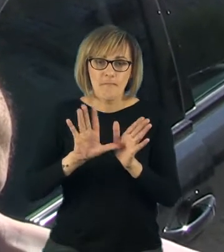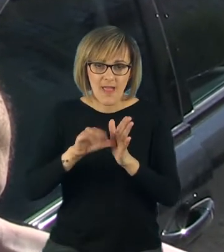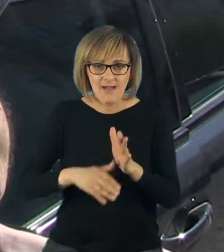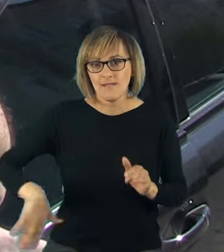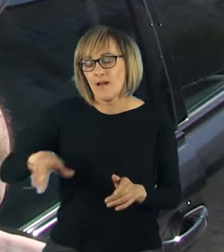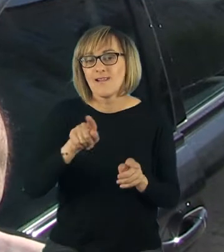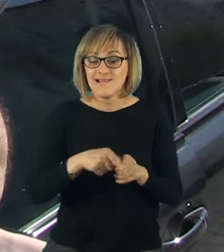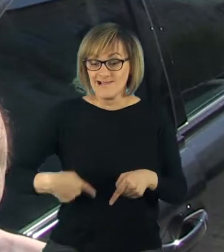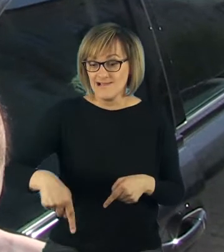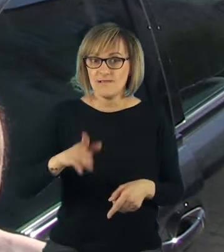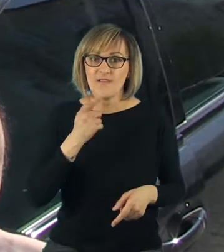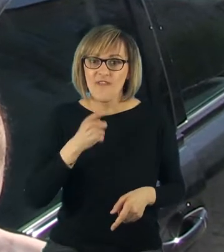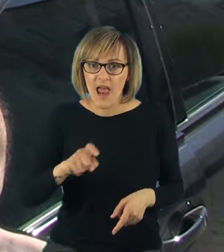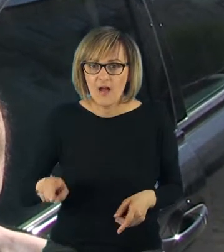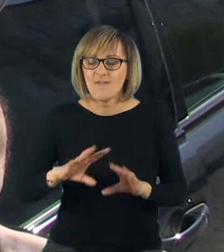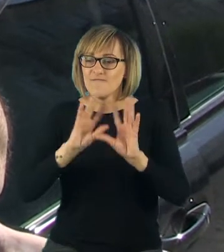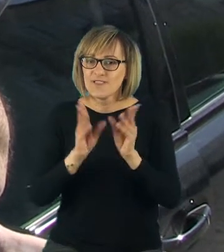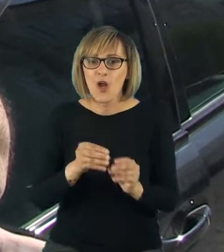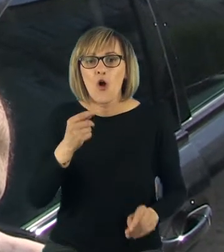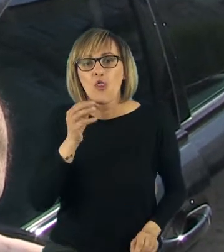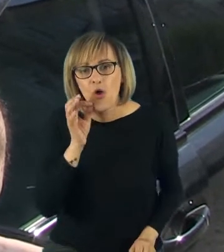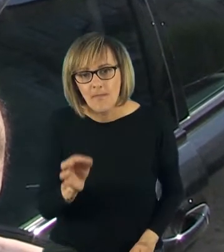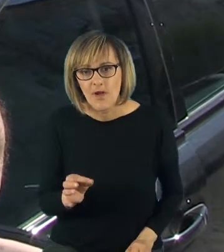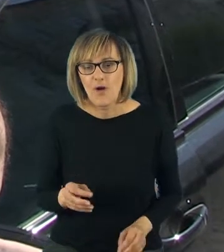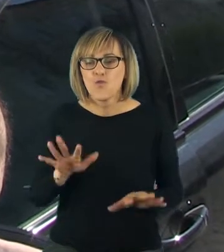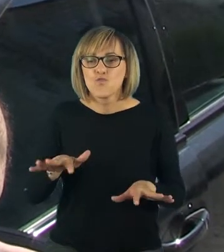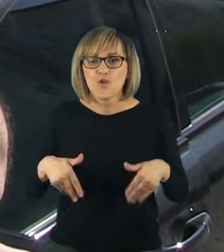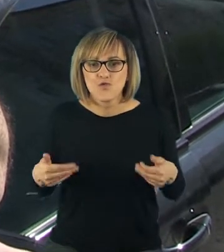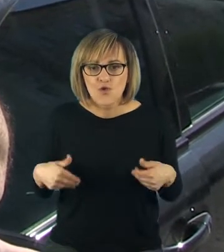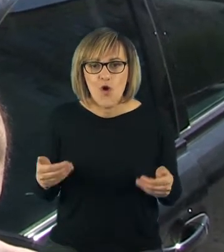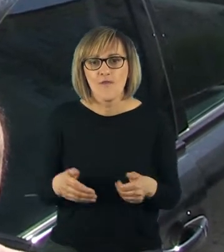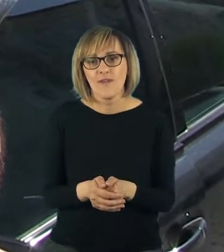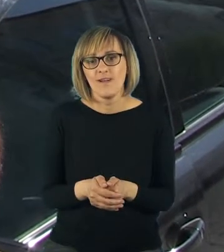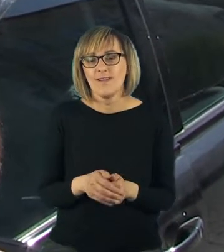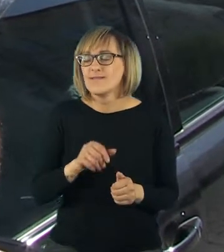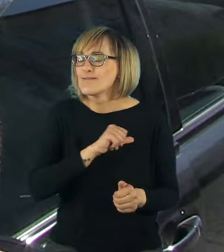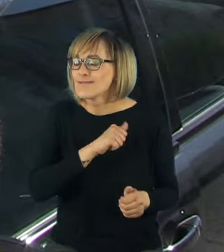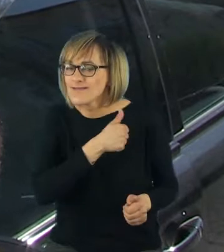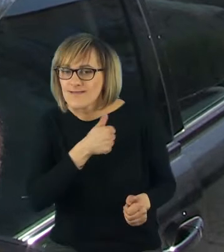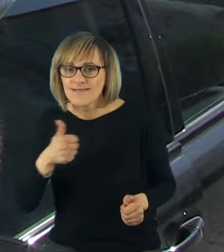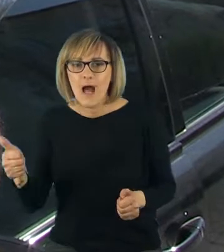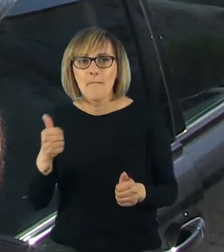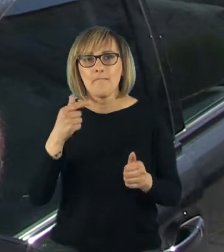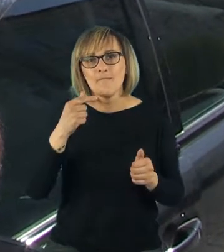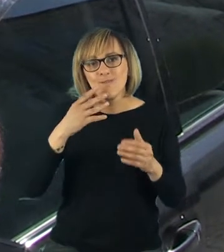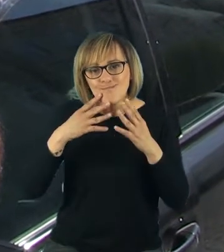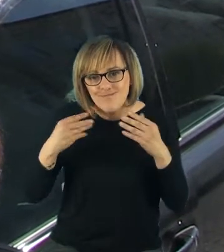się właśnie świętami, wszystkiego dobrego, dużo zdrowia i samych jakichś tam pogodnych